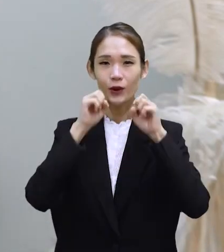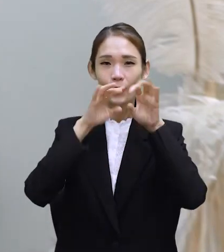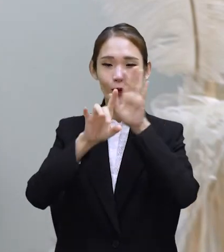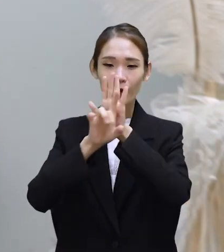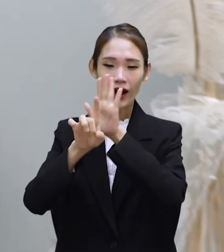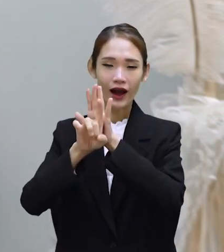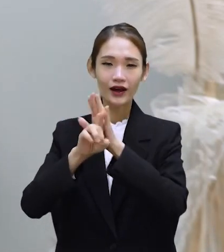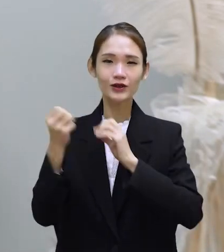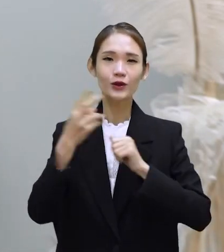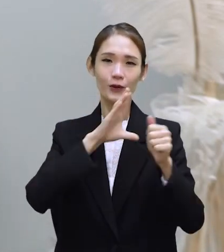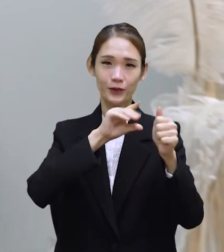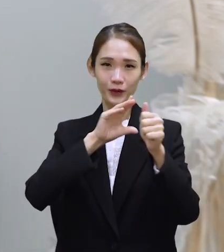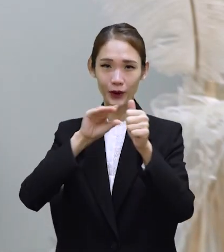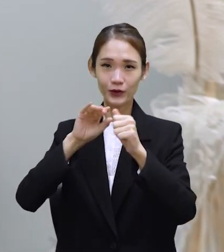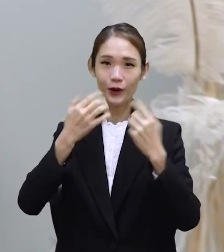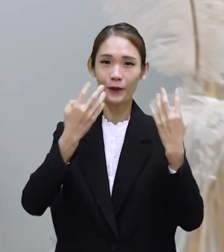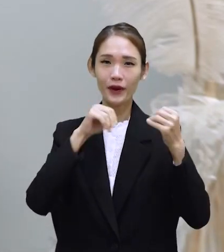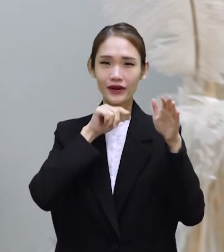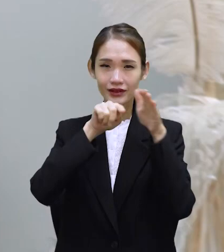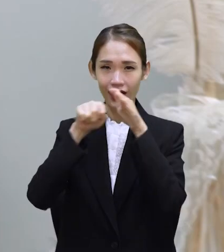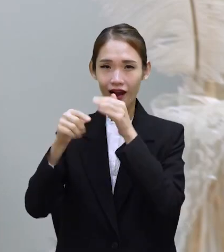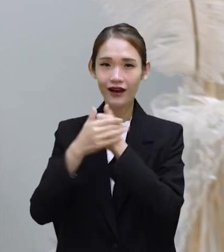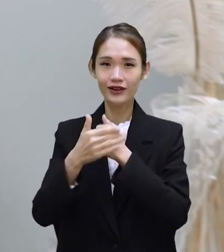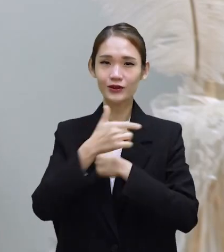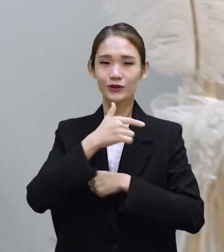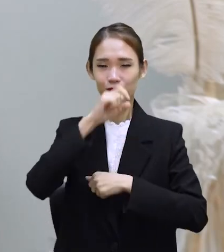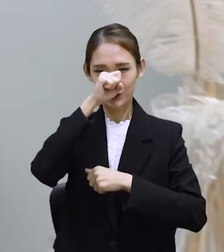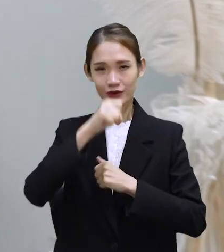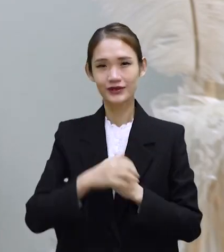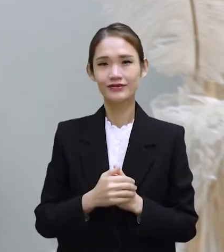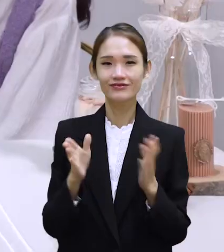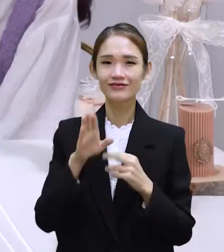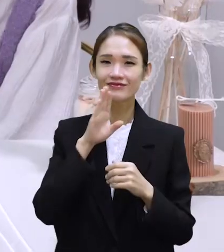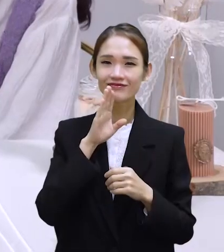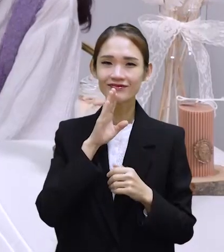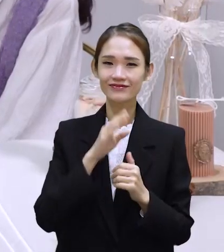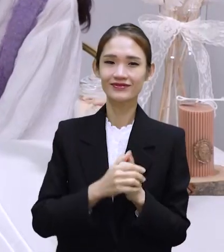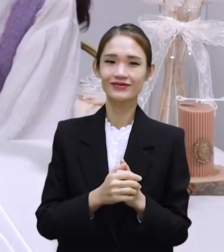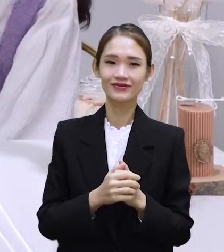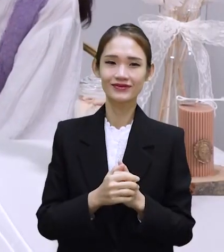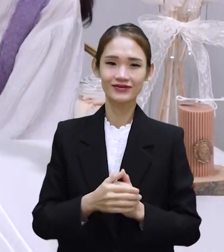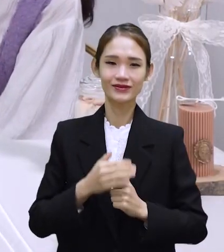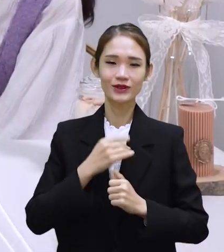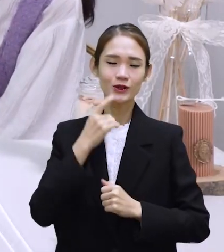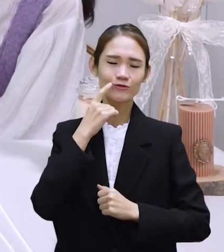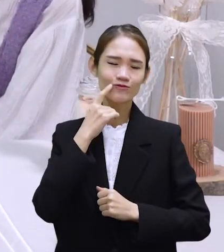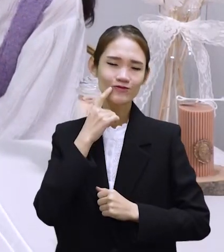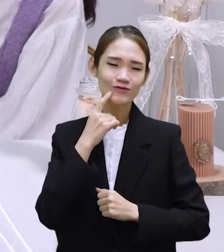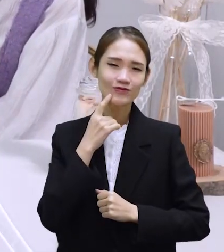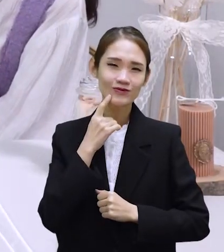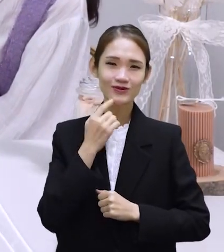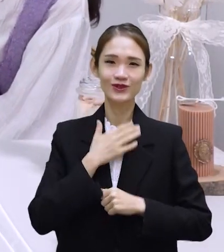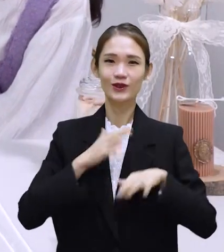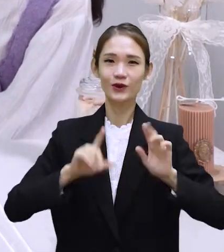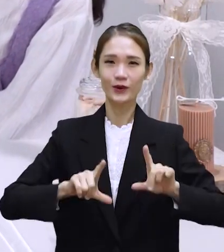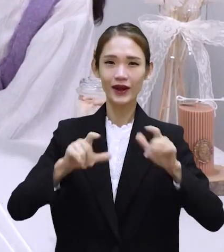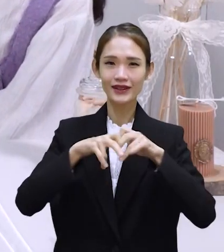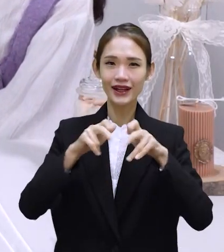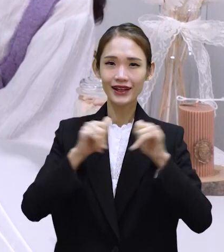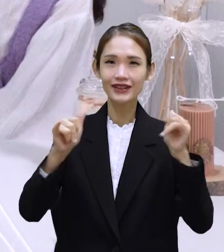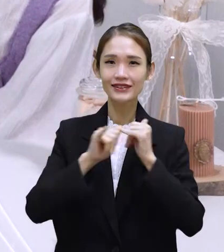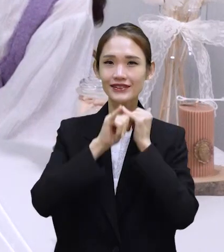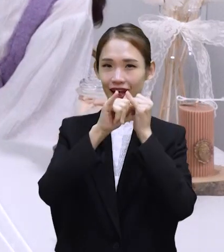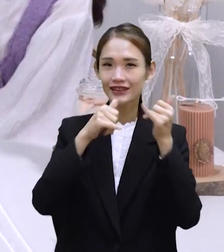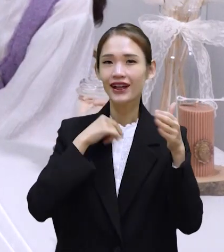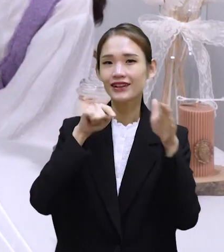깊고 황성하 안타서 아 진짜 아 앙 아 그렇네요 아 저도 너무 부럽네요 나도 오래인 사회